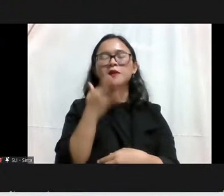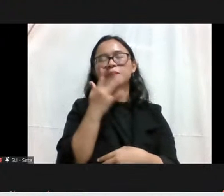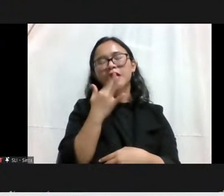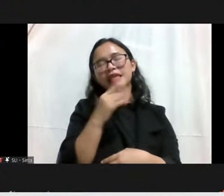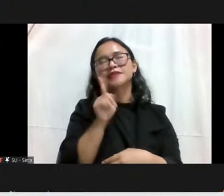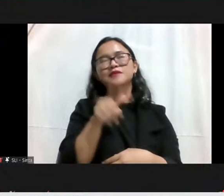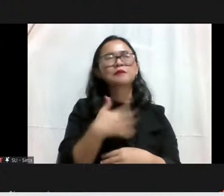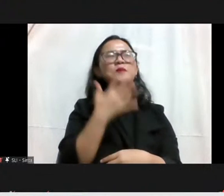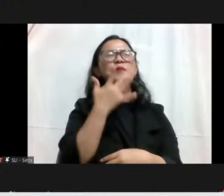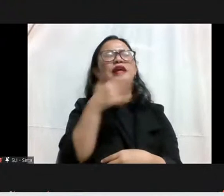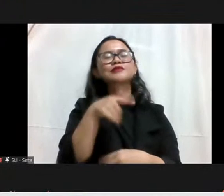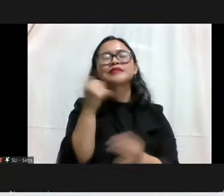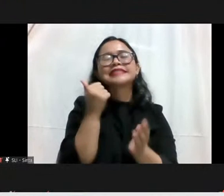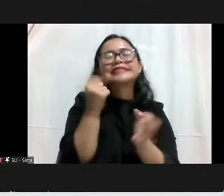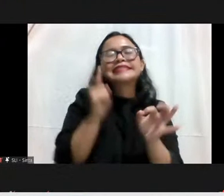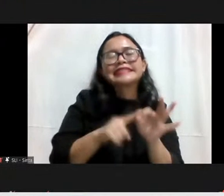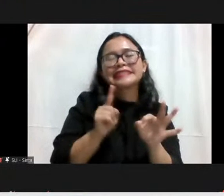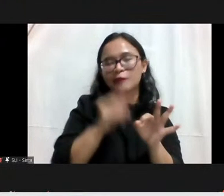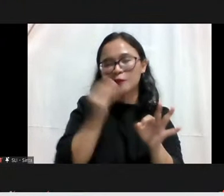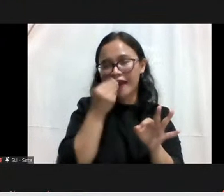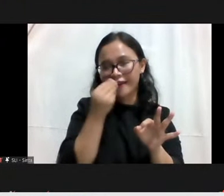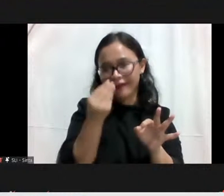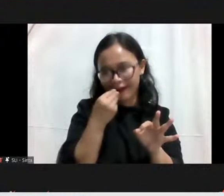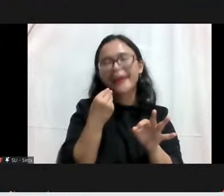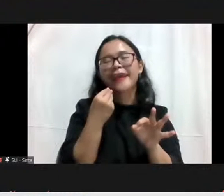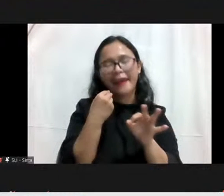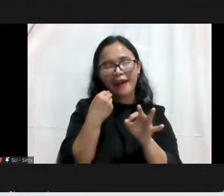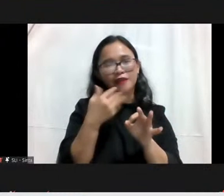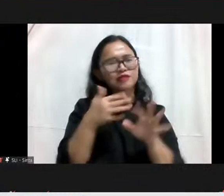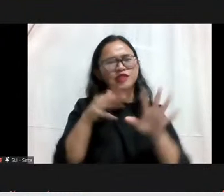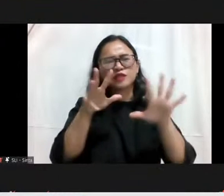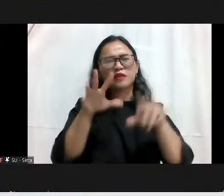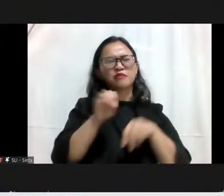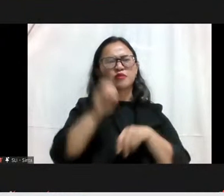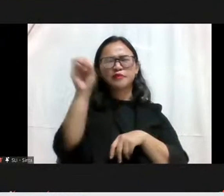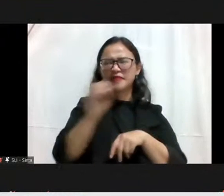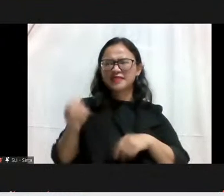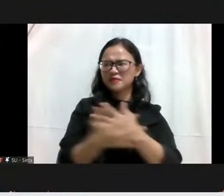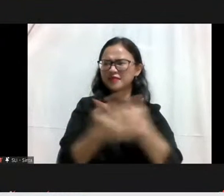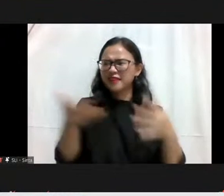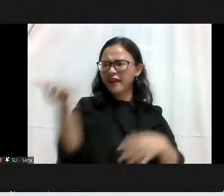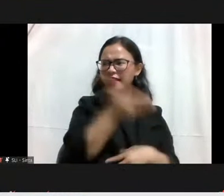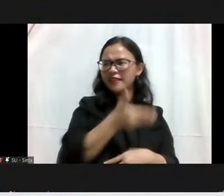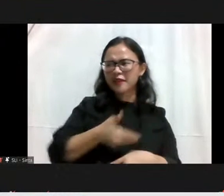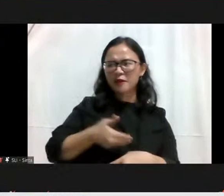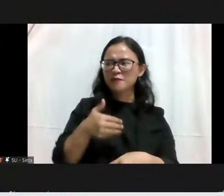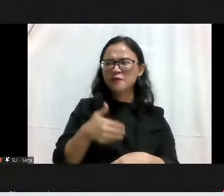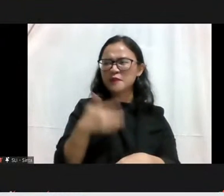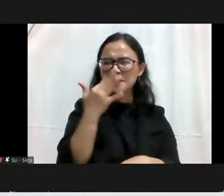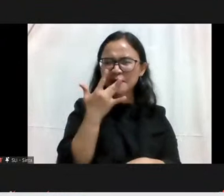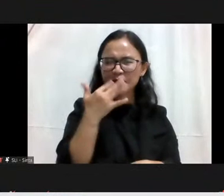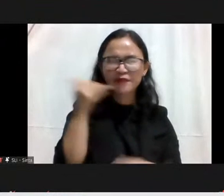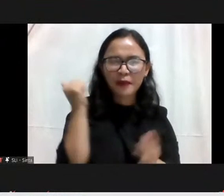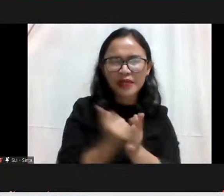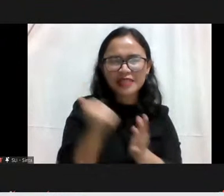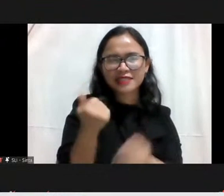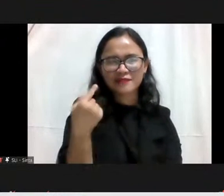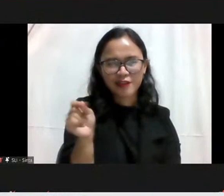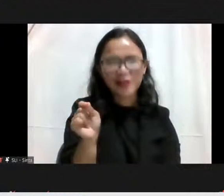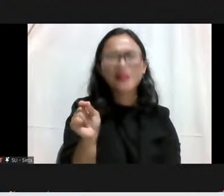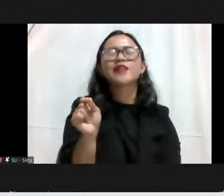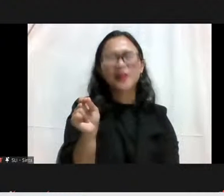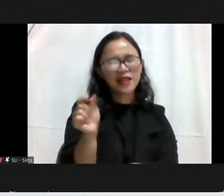pokok dari hampir 90% Saya rasa 90% partisipasi konsumsi di beras untuk